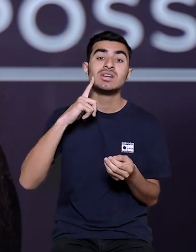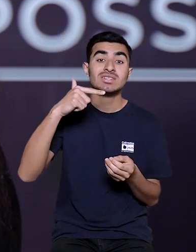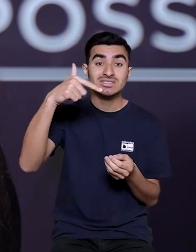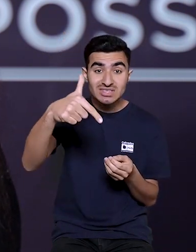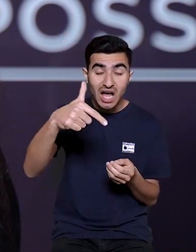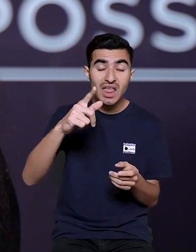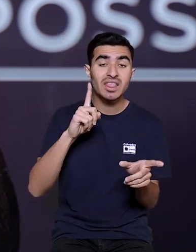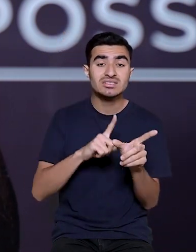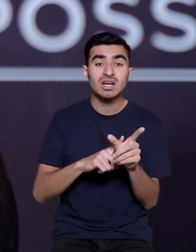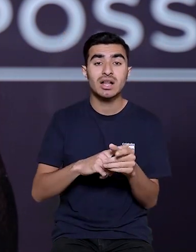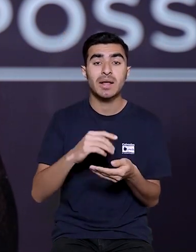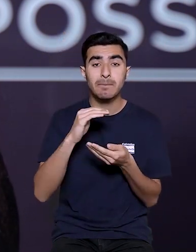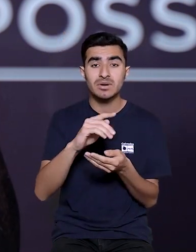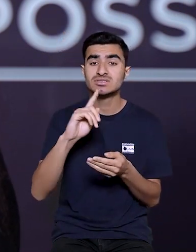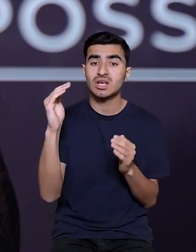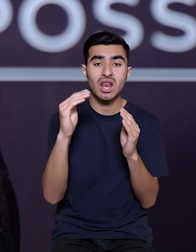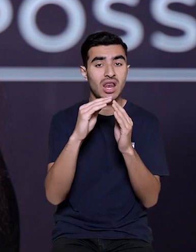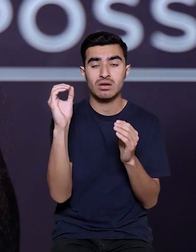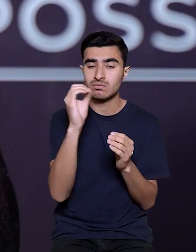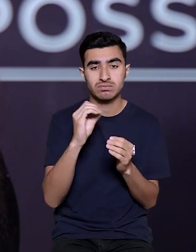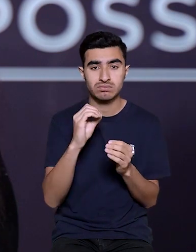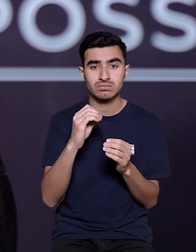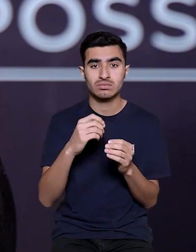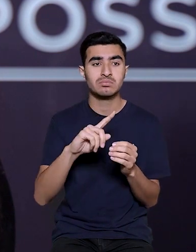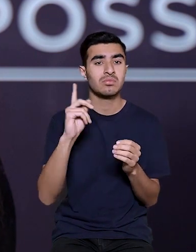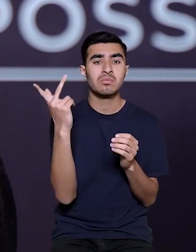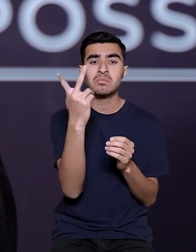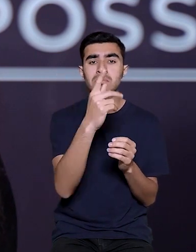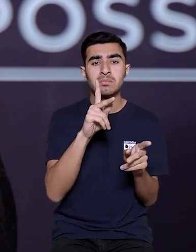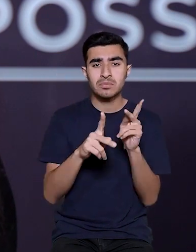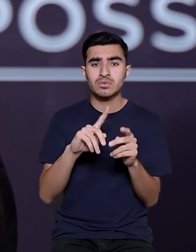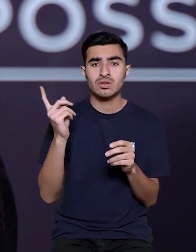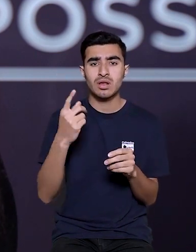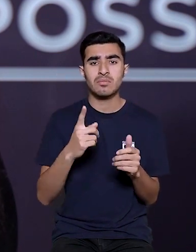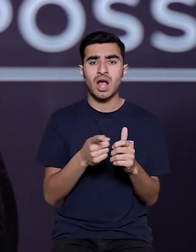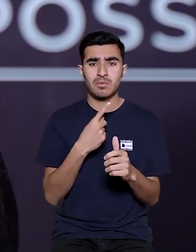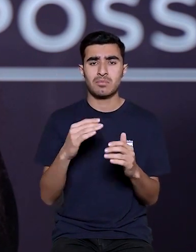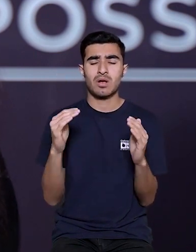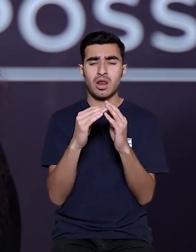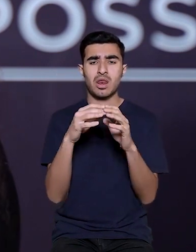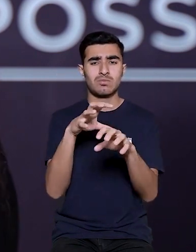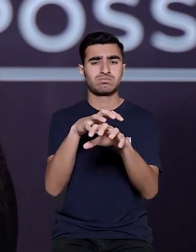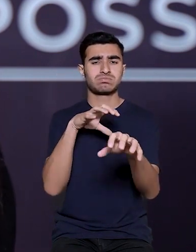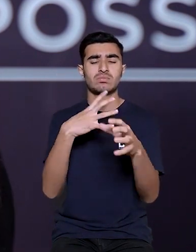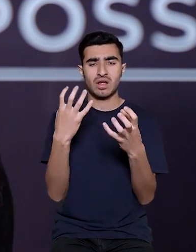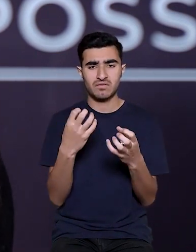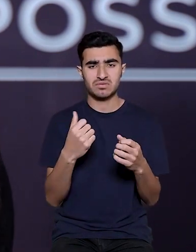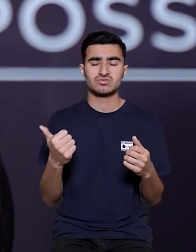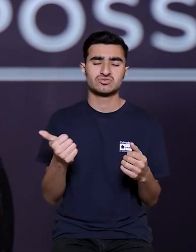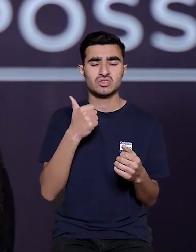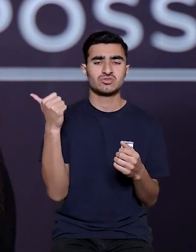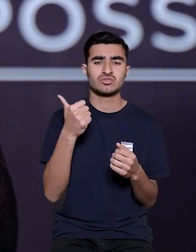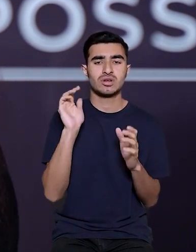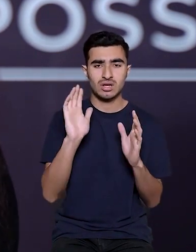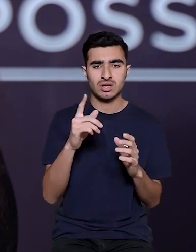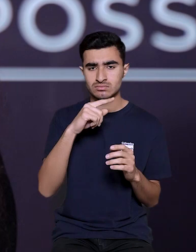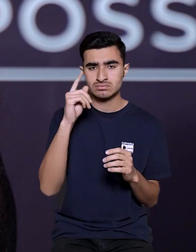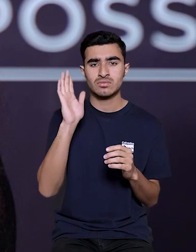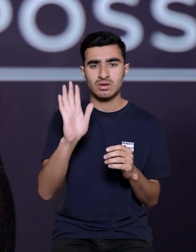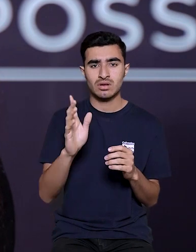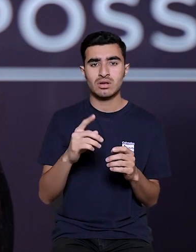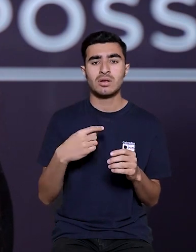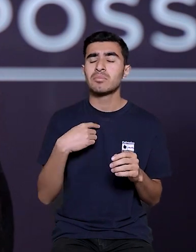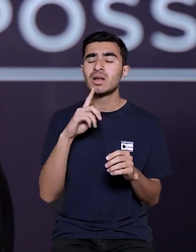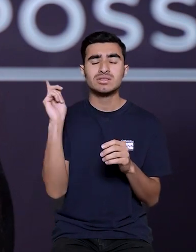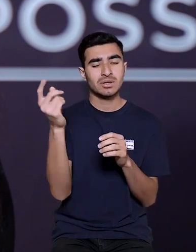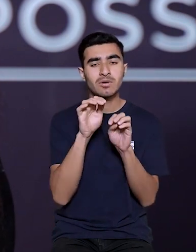हैं, हम महलों में रहते हैं, हम ऐश और इशरत की ज़िंदगी गुजारते हैं। मेरा तो यही पैगाम होगा MM टॉक्स में